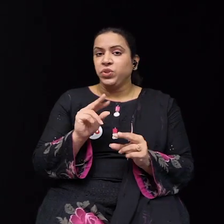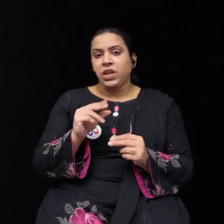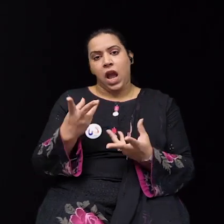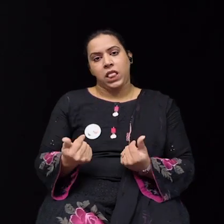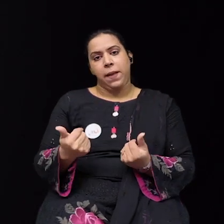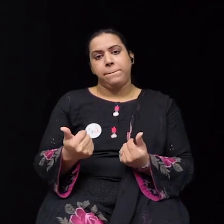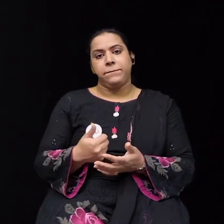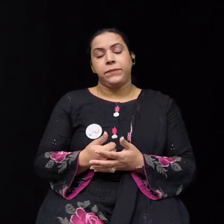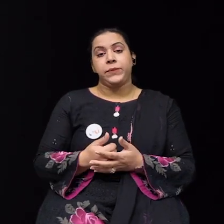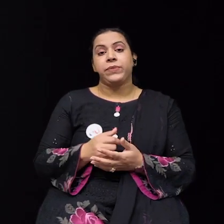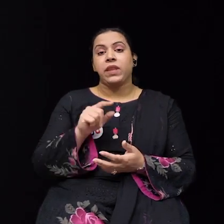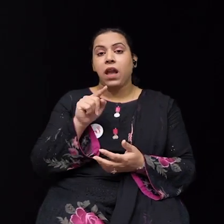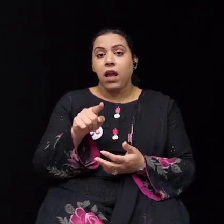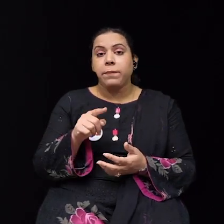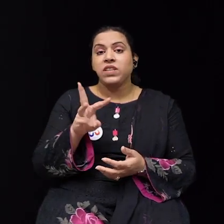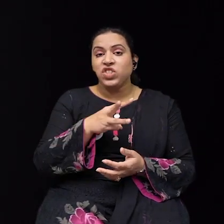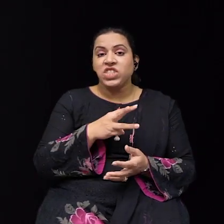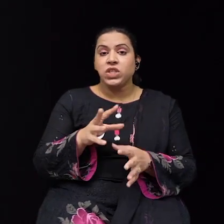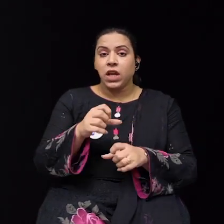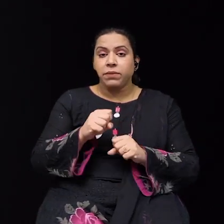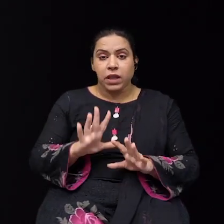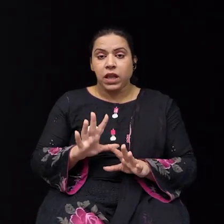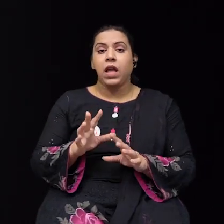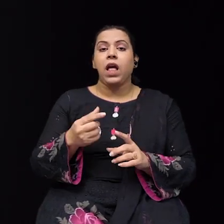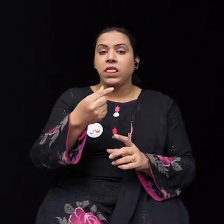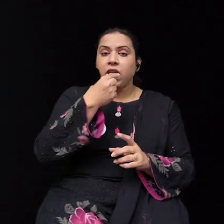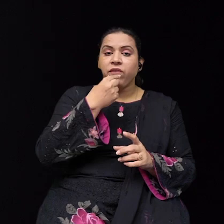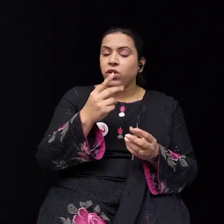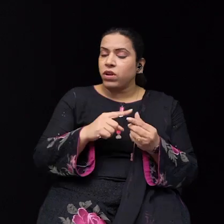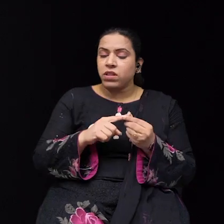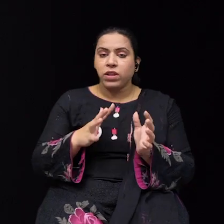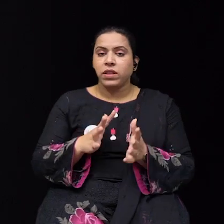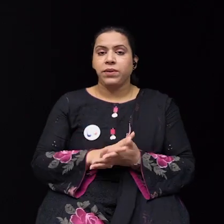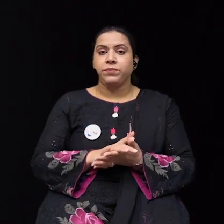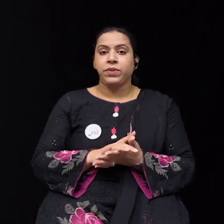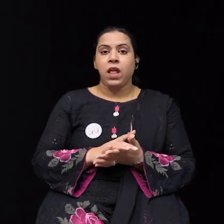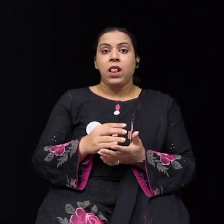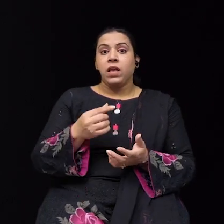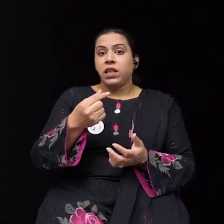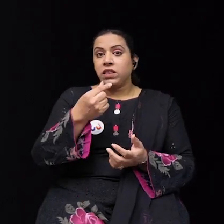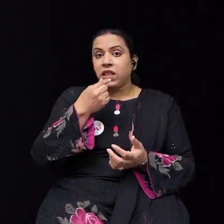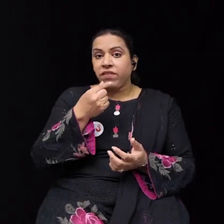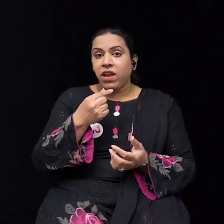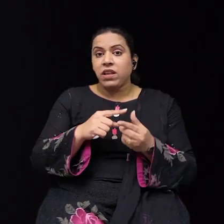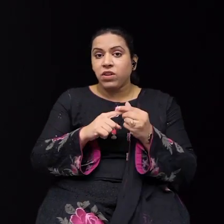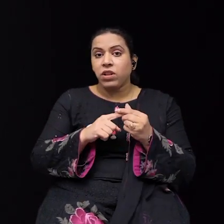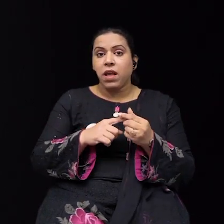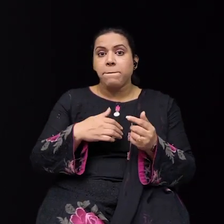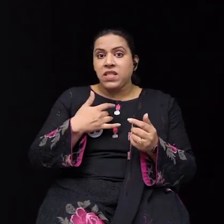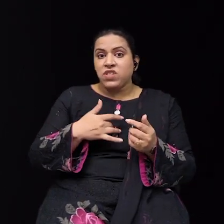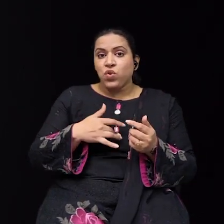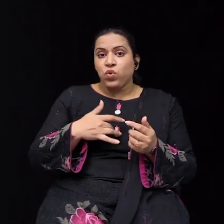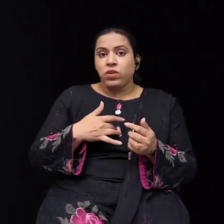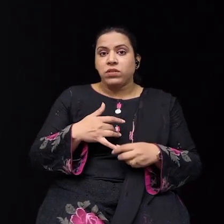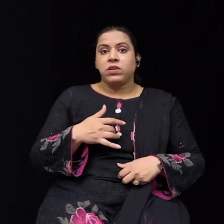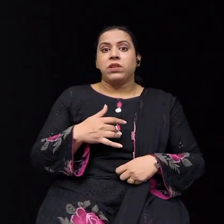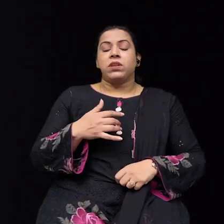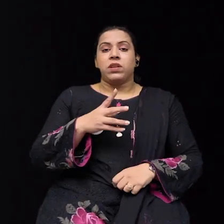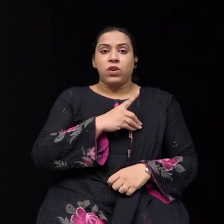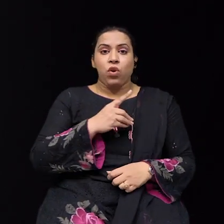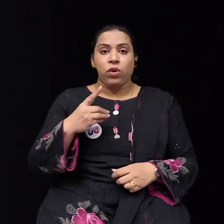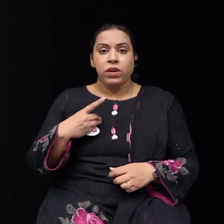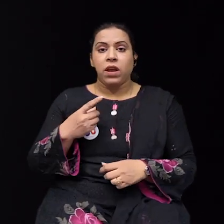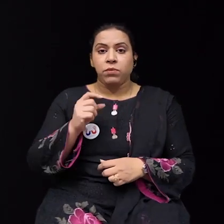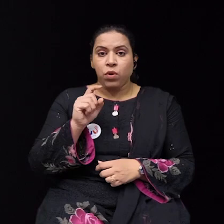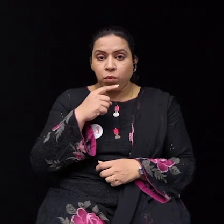मतलब है कि आपने चीज़ों को कंट्रोल कर लिया और अब आपको दवाइयों की ज़रूरत नहीं। लेकिन जहाँ जैसे ही दवाई की ज़रूरत महसूस की जाए, जहाँ पे आपका तबीब या आपके जो